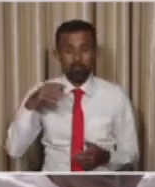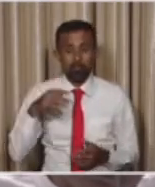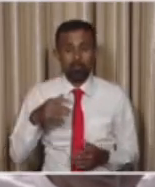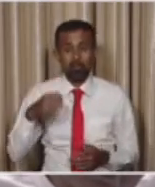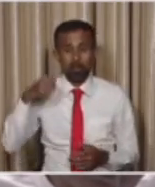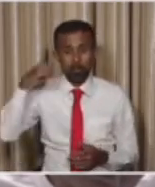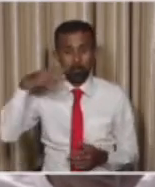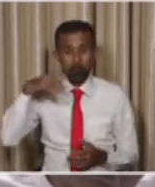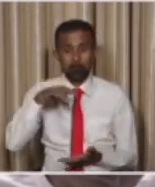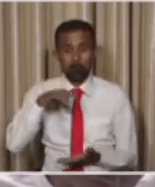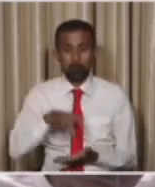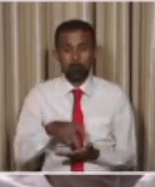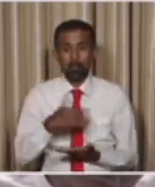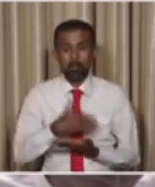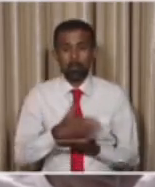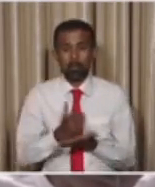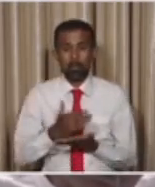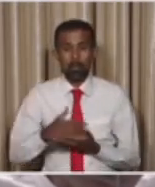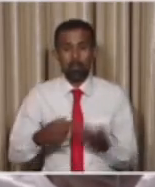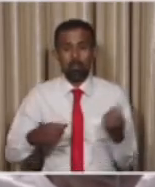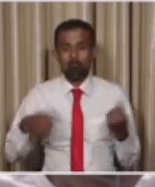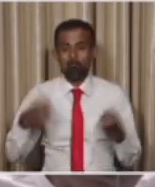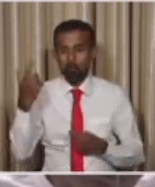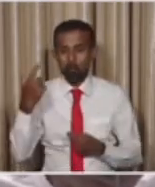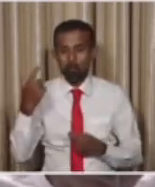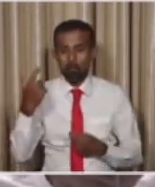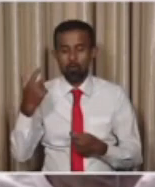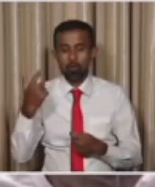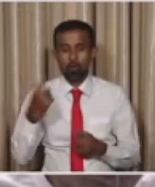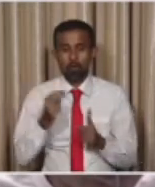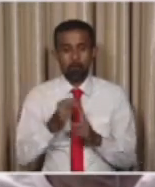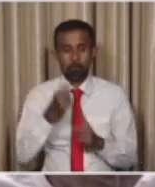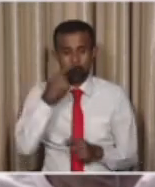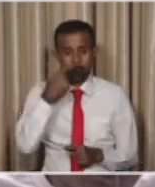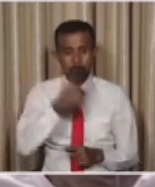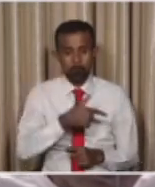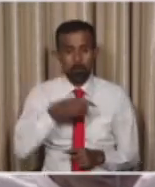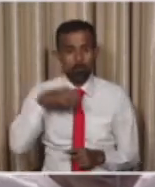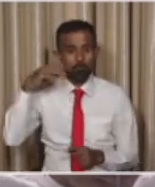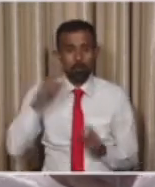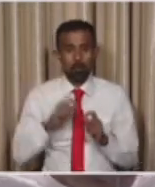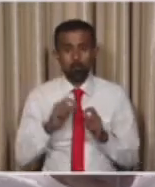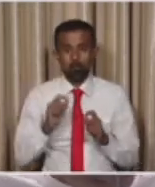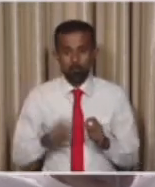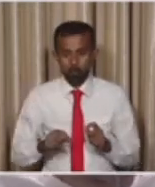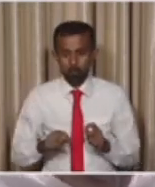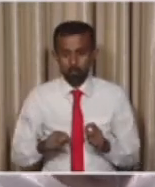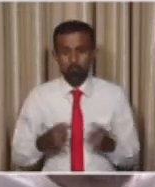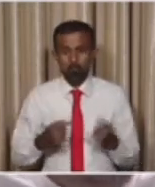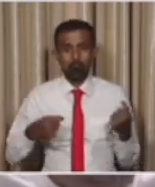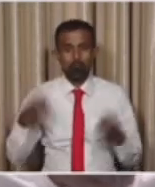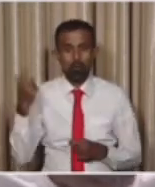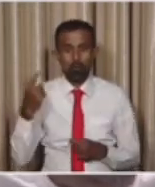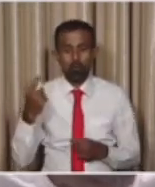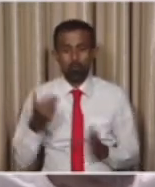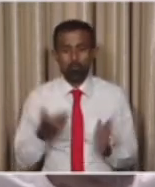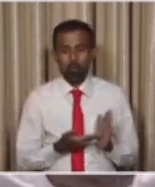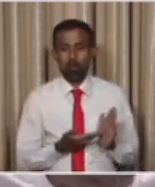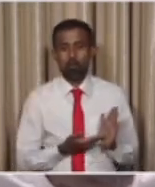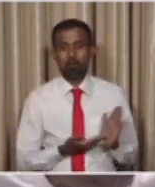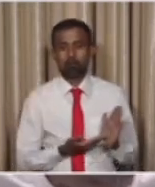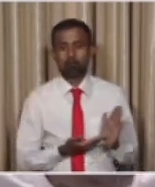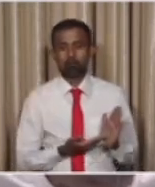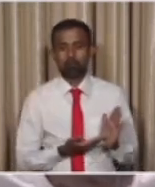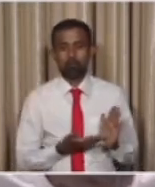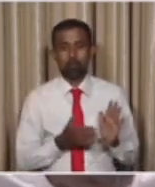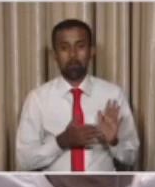බලශක්ති මැදස්ථානට කෑලි කෑලි වලට ගලවලා උගලන්න. පෙට්‍රෝලියම් එක විදුලි බල මණ්ඩලය මේ කියන කාරණා විකුණන්න අවශ්‍ය පාදක තමයි මේ හරි ගස්සන්නේ.